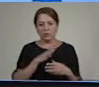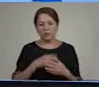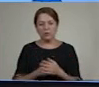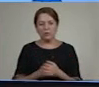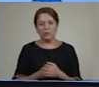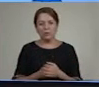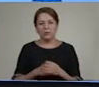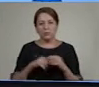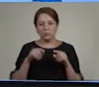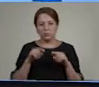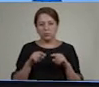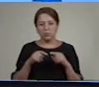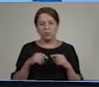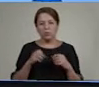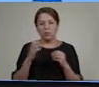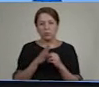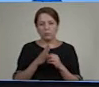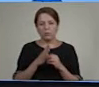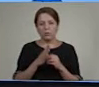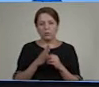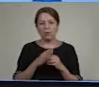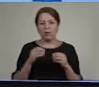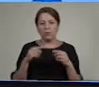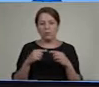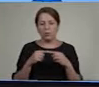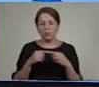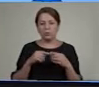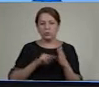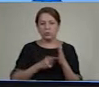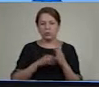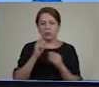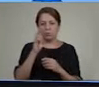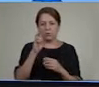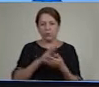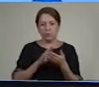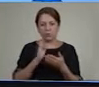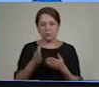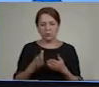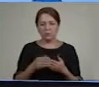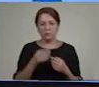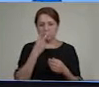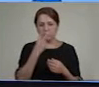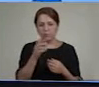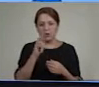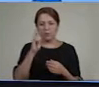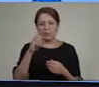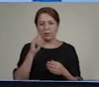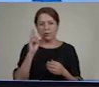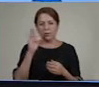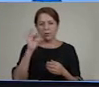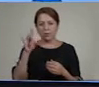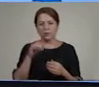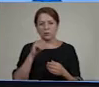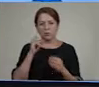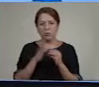Demak, mana shu 15 ga mos nuqtaga B ni yozib qo'yamiz. Ko'rinib turibdiki, B ning koordinatasi